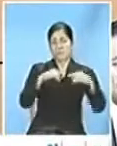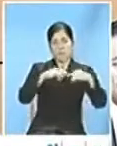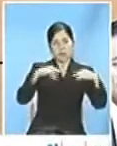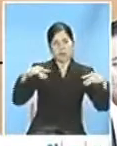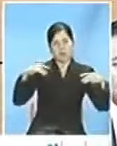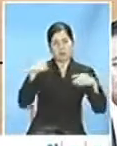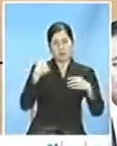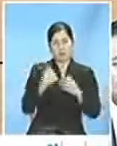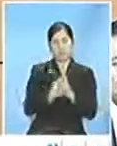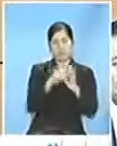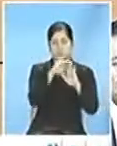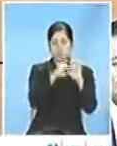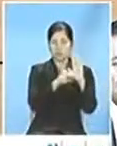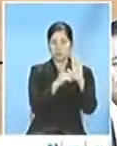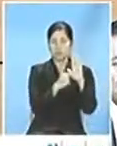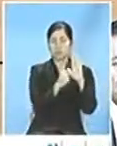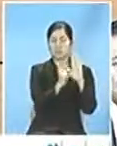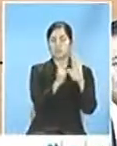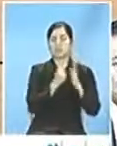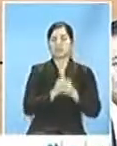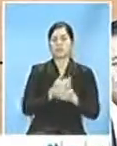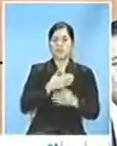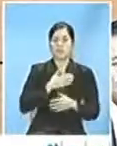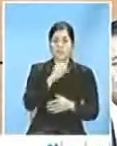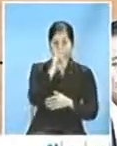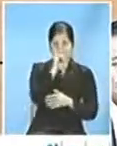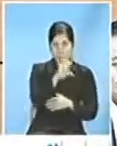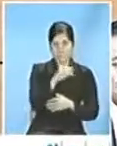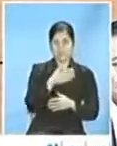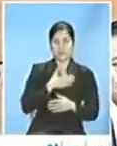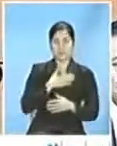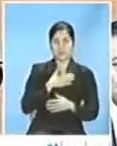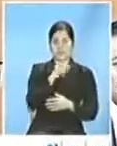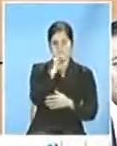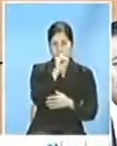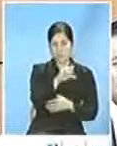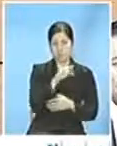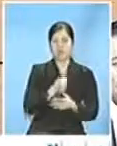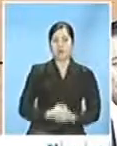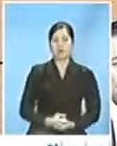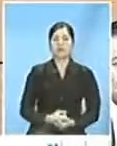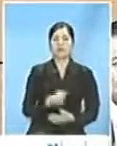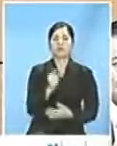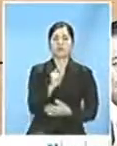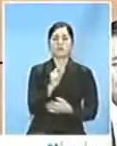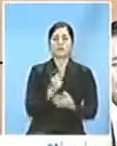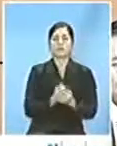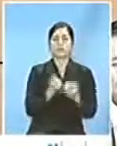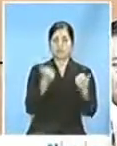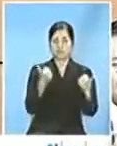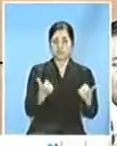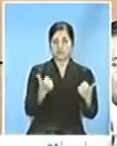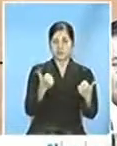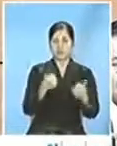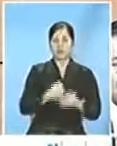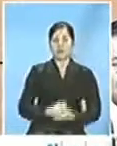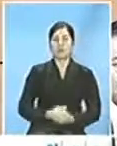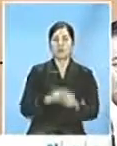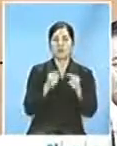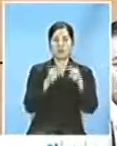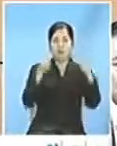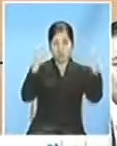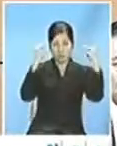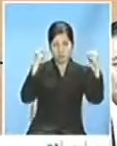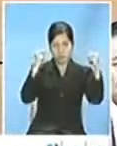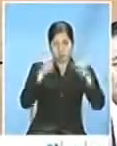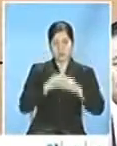ประการแรกที่ผมต้องกราบเรียนซ้ำที่พูดกันไปกันมานั้นก็คือว่าวันนี้นายกเลิก